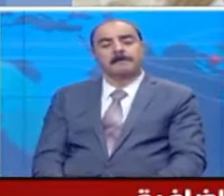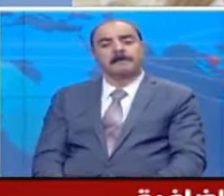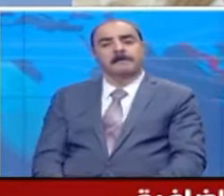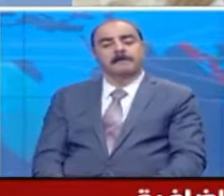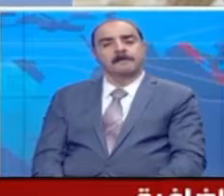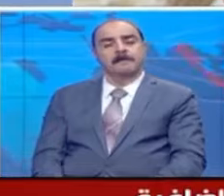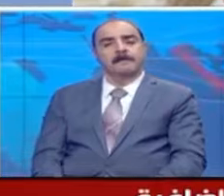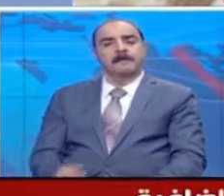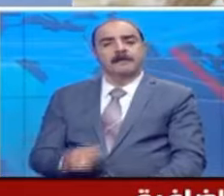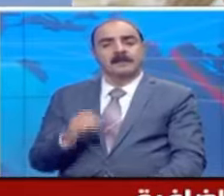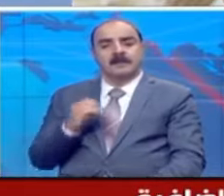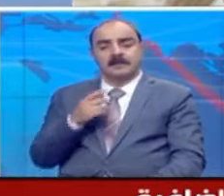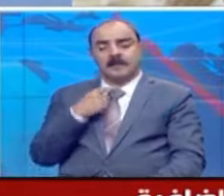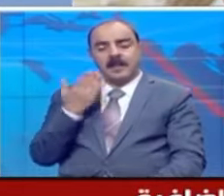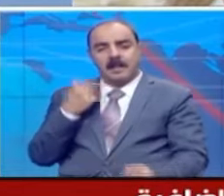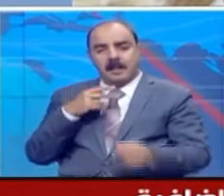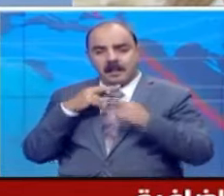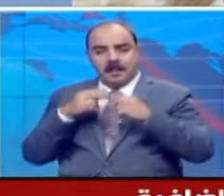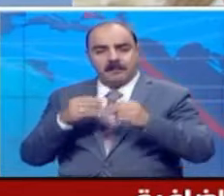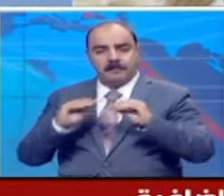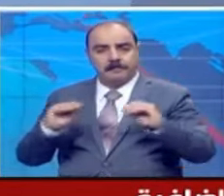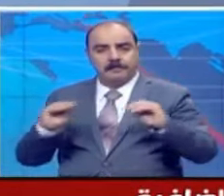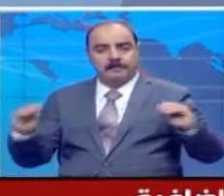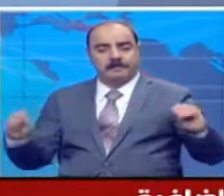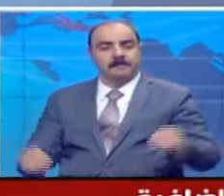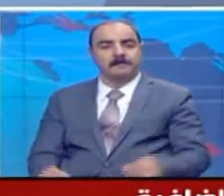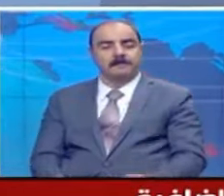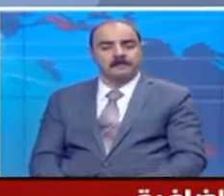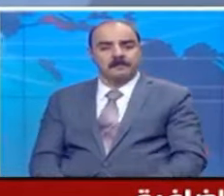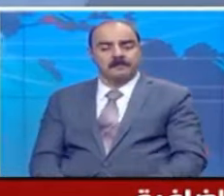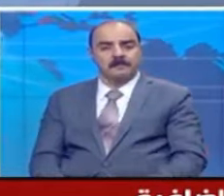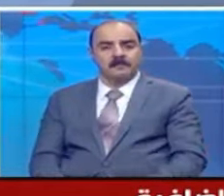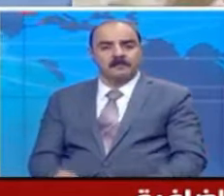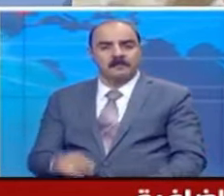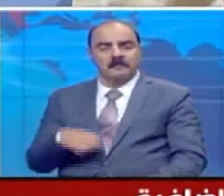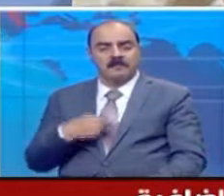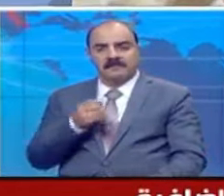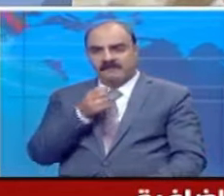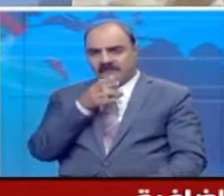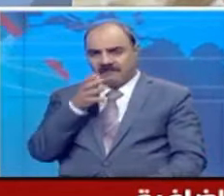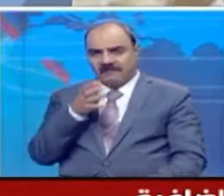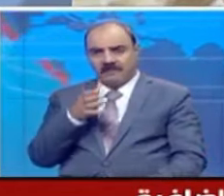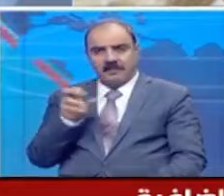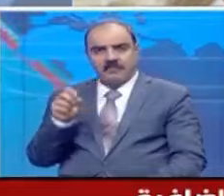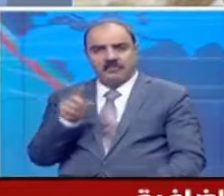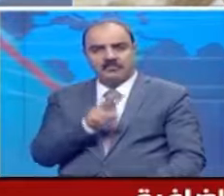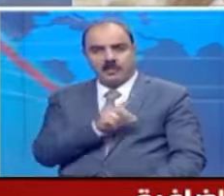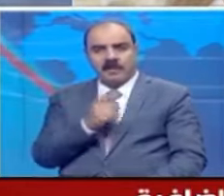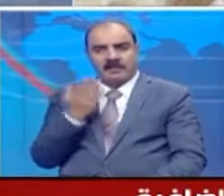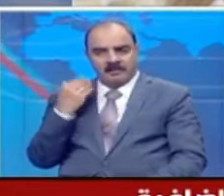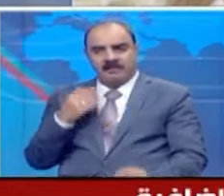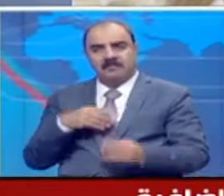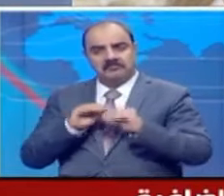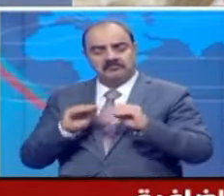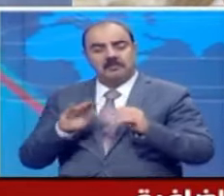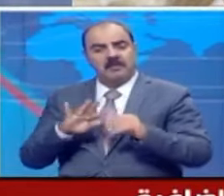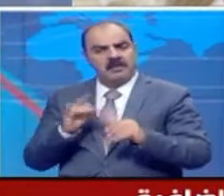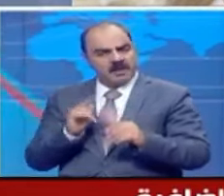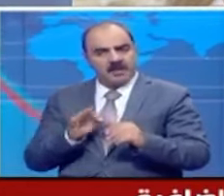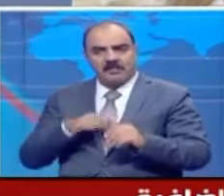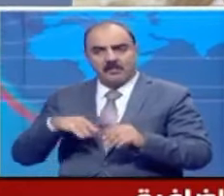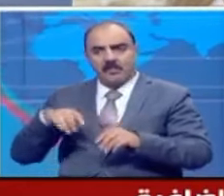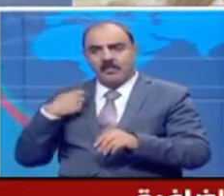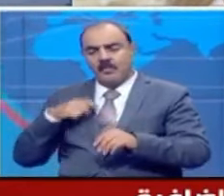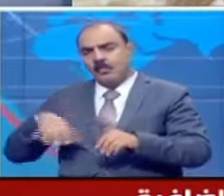يعني يمكن الرئيس كان اتكلم في ثلاثه عند الشرطه واكد ده واكد اهميه انه يبقى في رقابه في الاسواق،